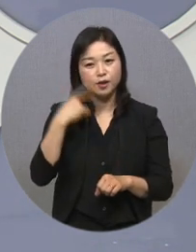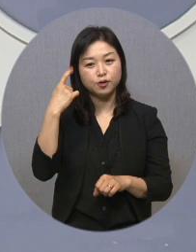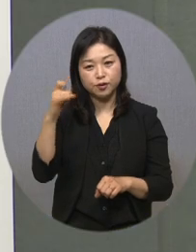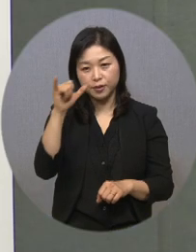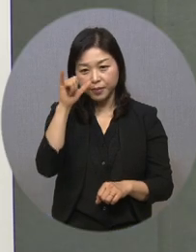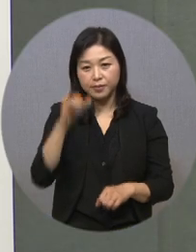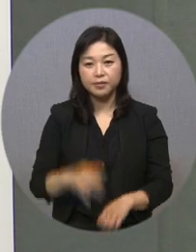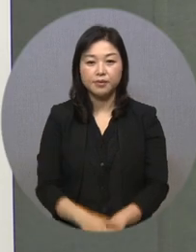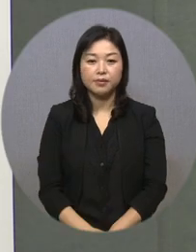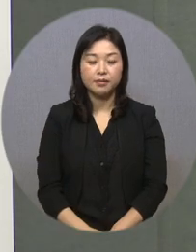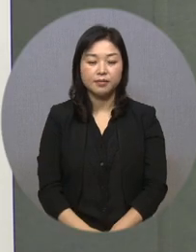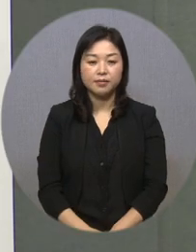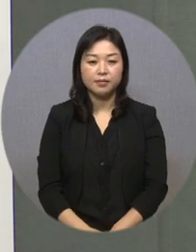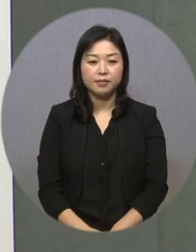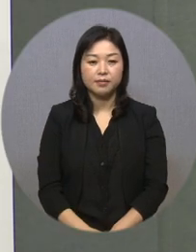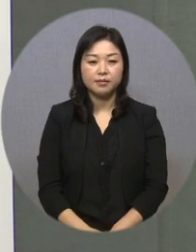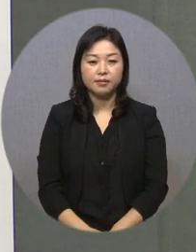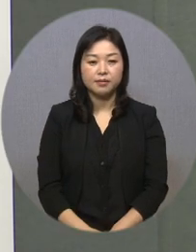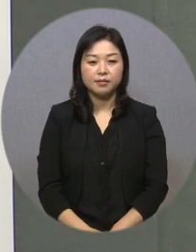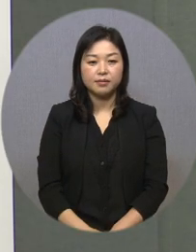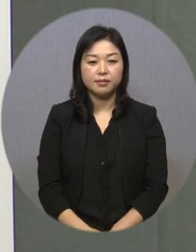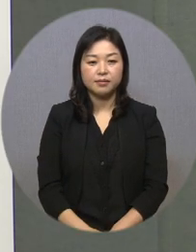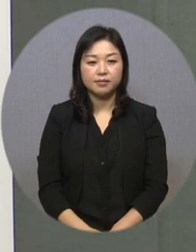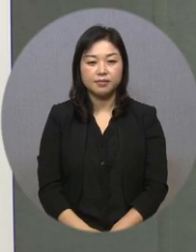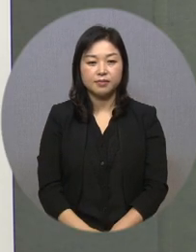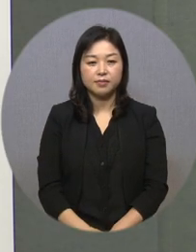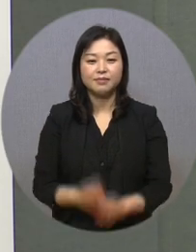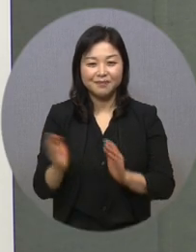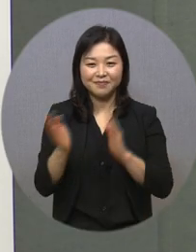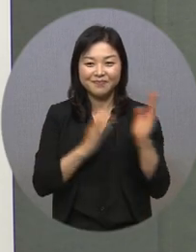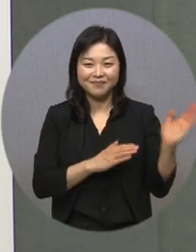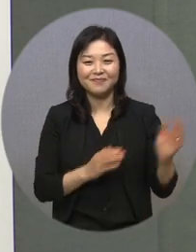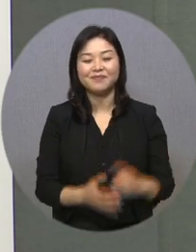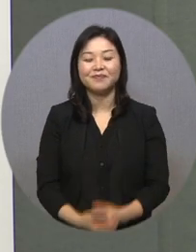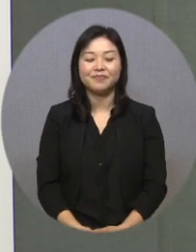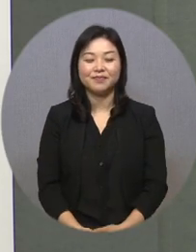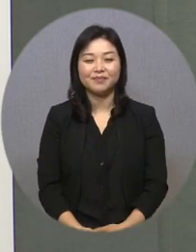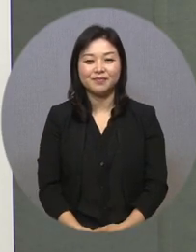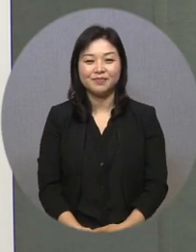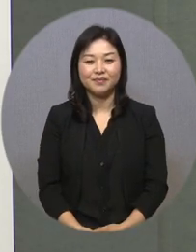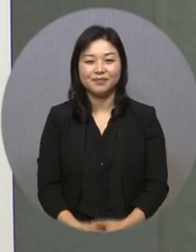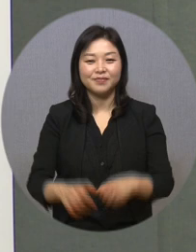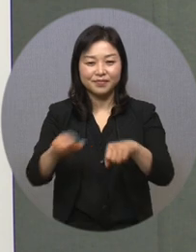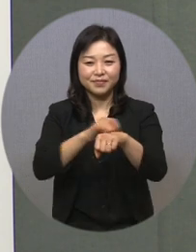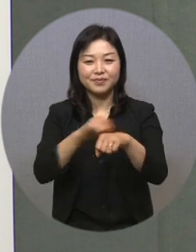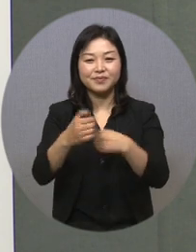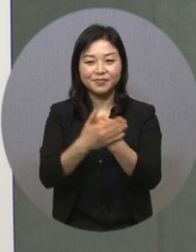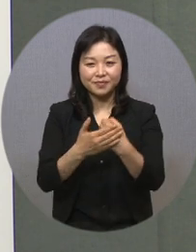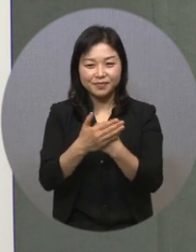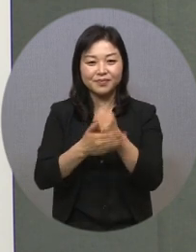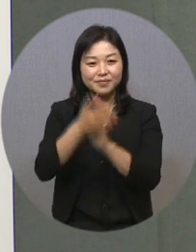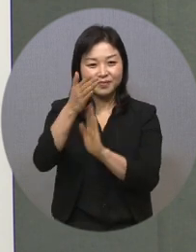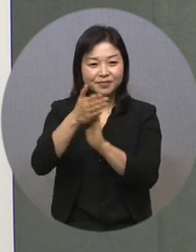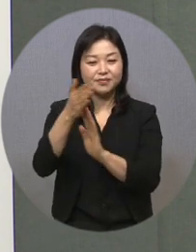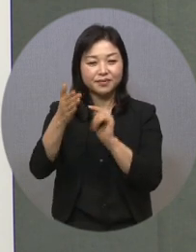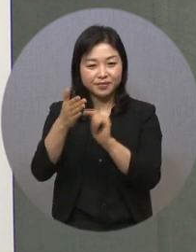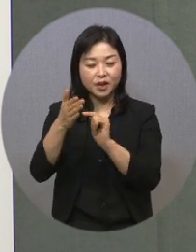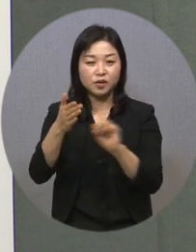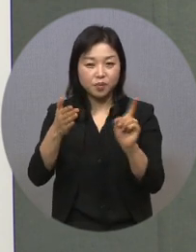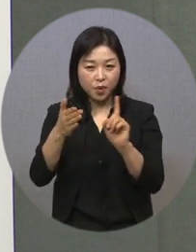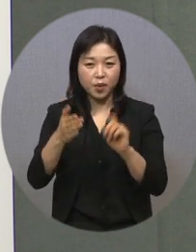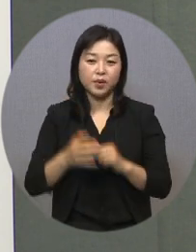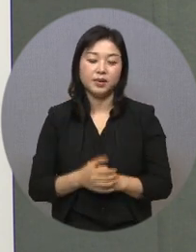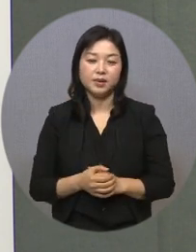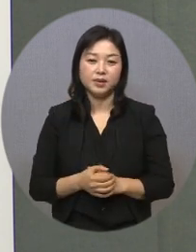있을 것 같습니다. 네. 자, 이제 본론으로 다시 들어가서 이 특례시라는 건 결국은 제